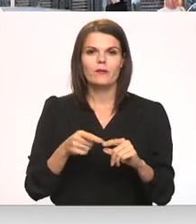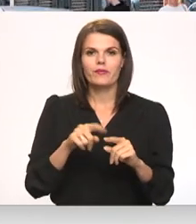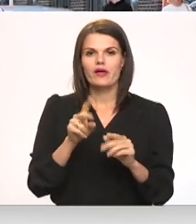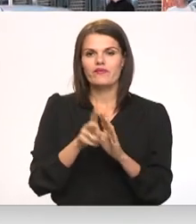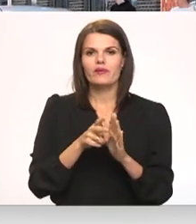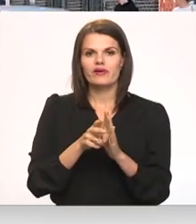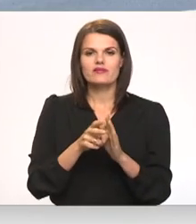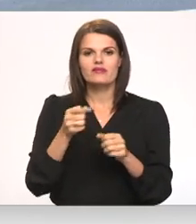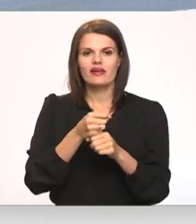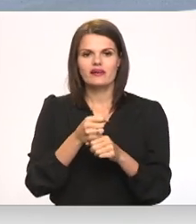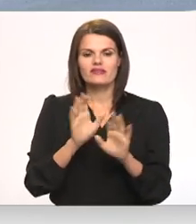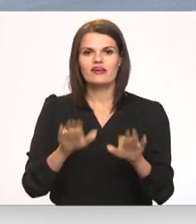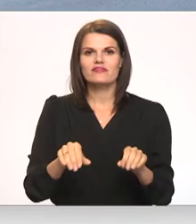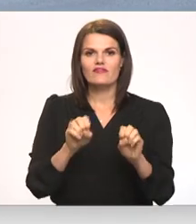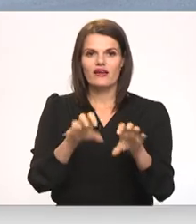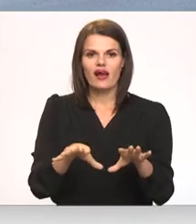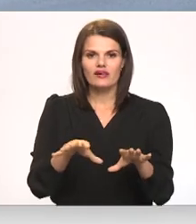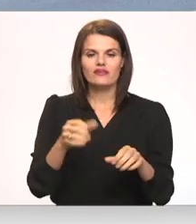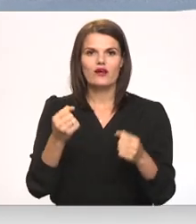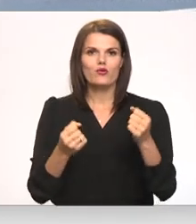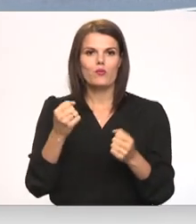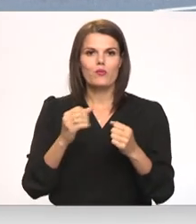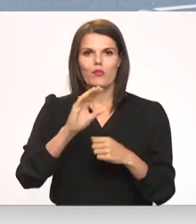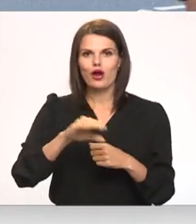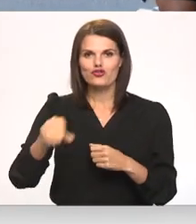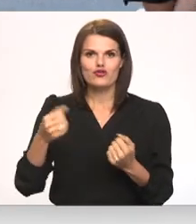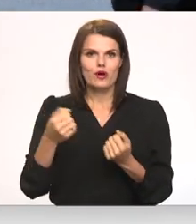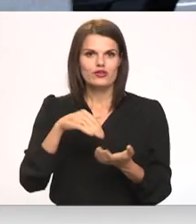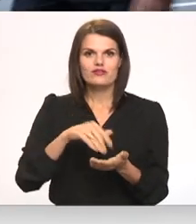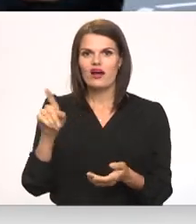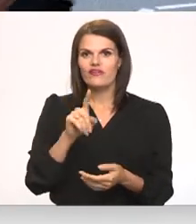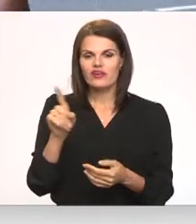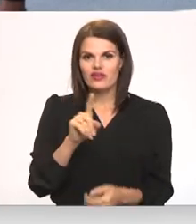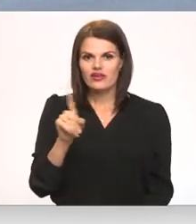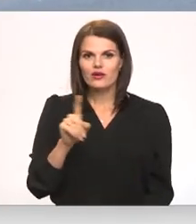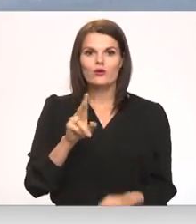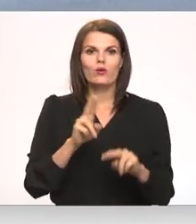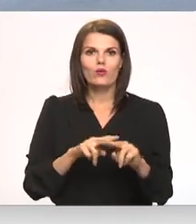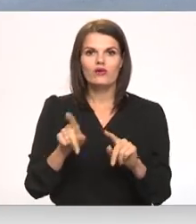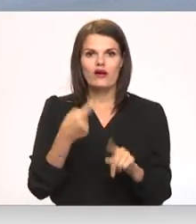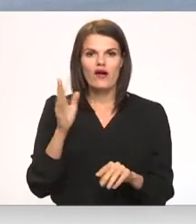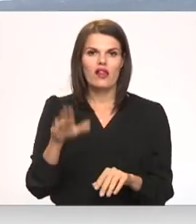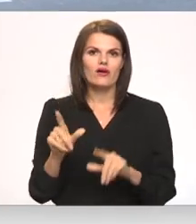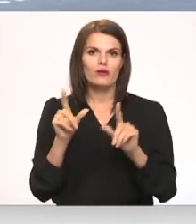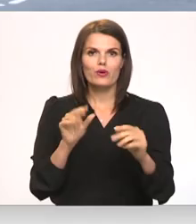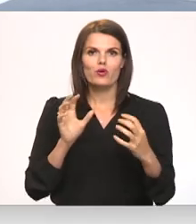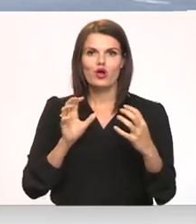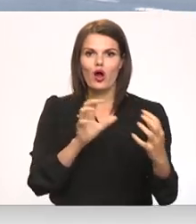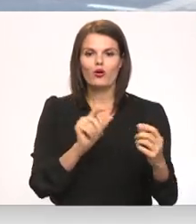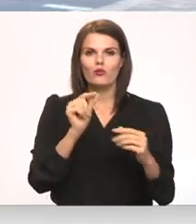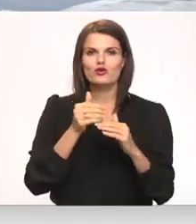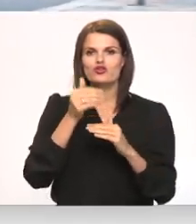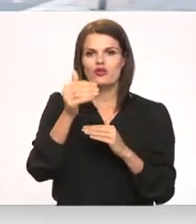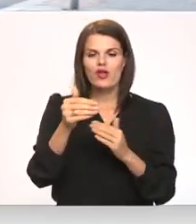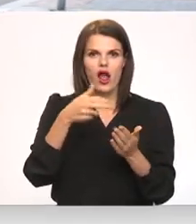stacijas var arī atstāt automašīnas, tur ir autostāviet, daudz stāvu. Vēl var atbraukt ar autobusu, tad būs mazliet tālāk